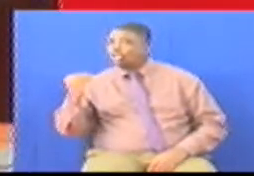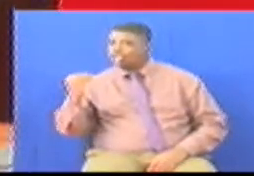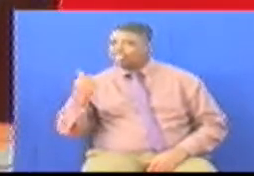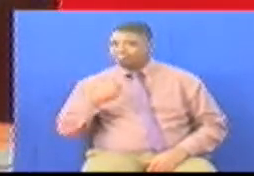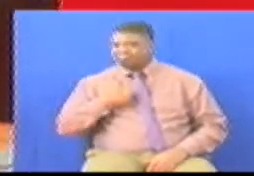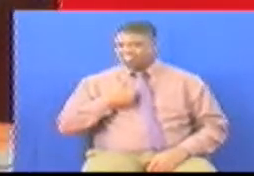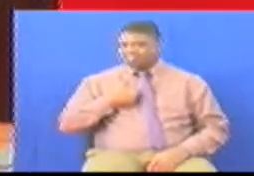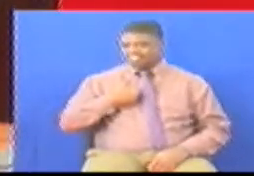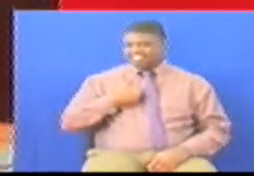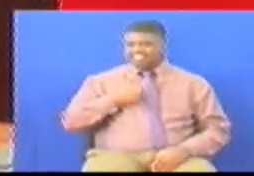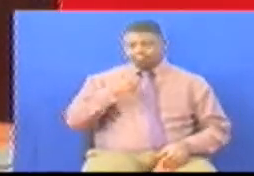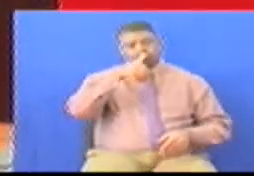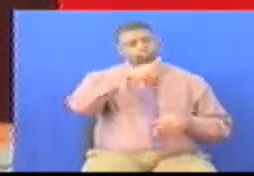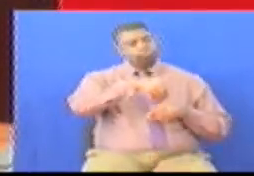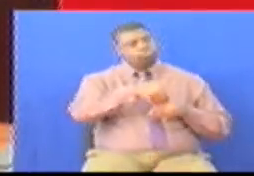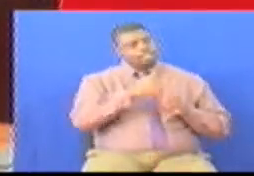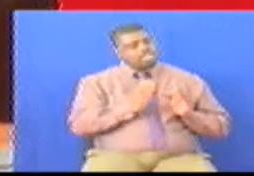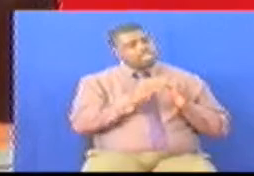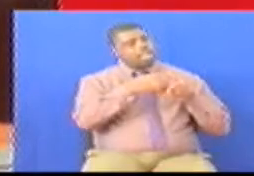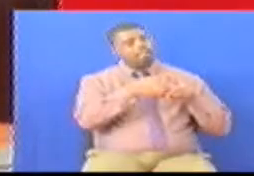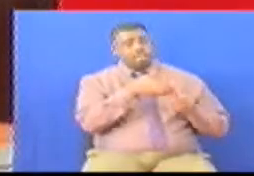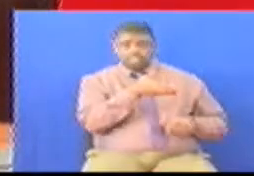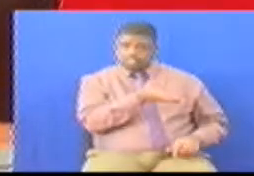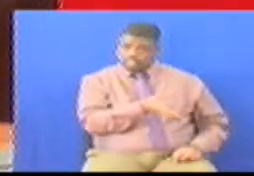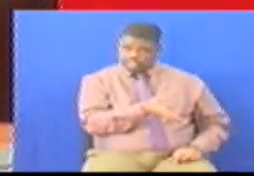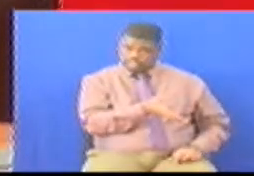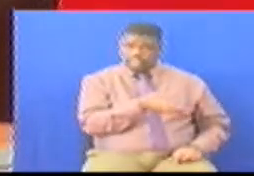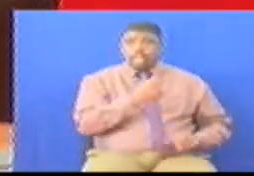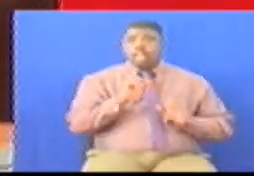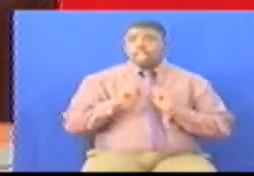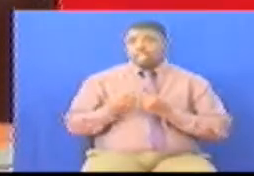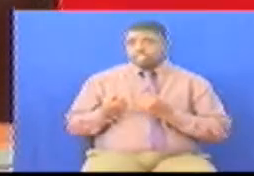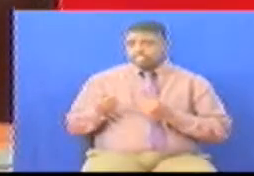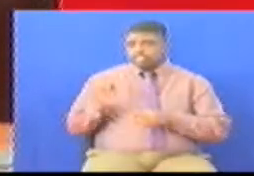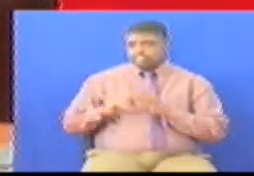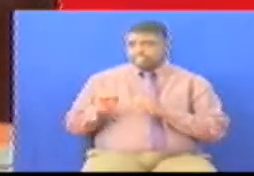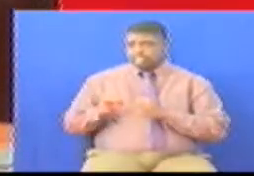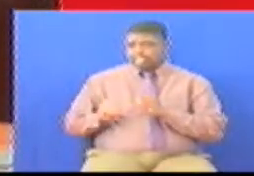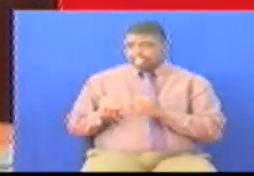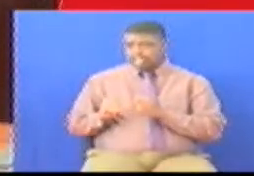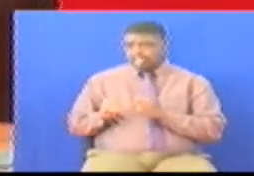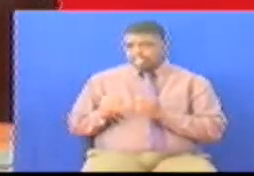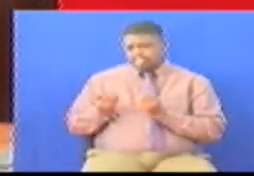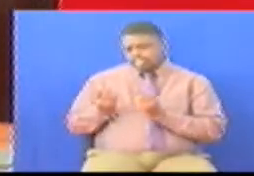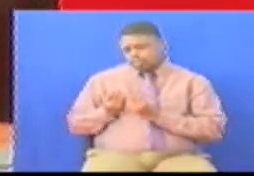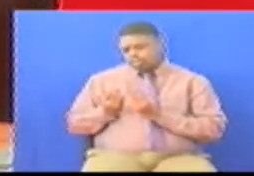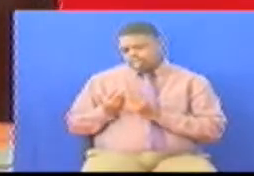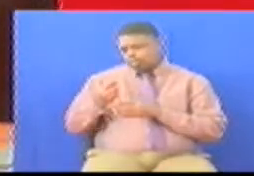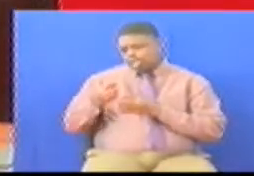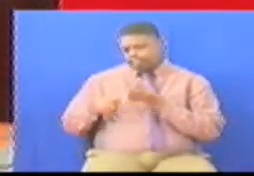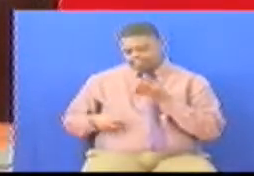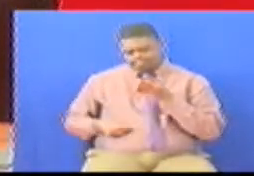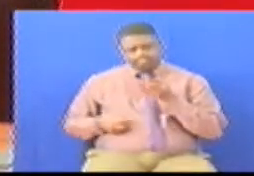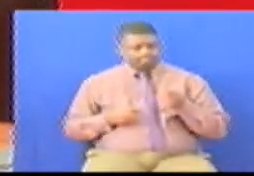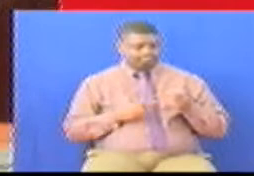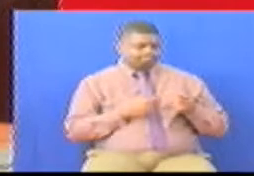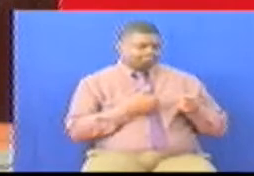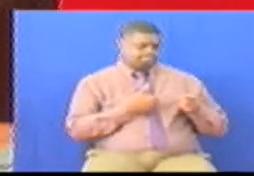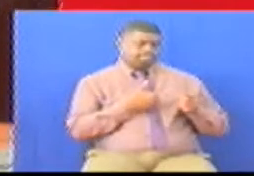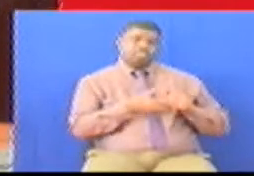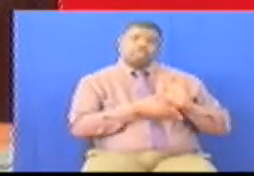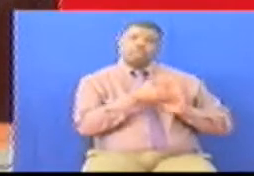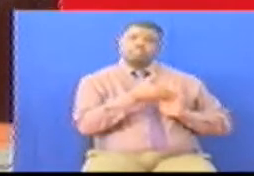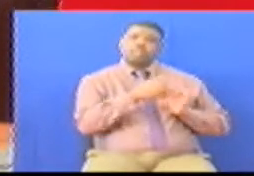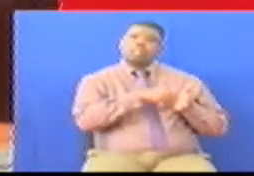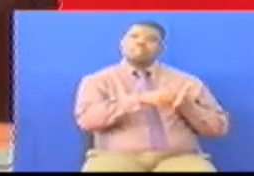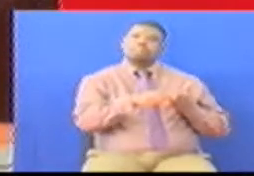mimi ni mjumbe wa kamati. Lakini nitachangia kama ifuatavyo. Mimi nitaanzia kwenye masuala ya malipo ya